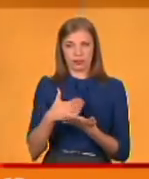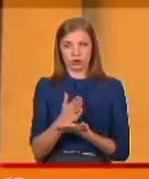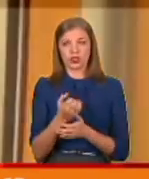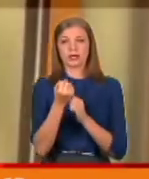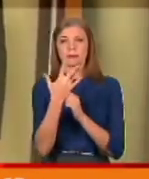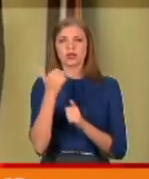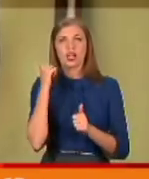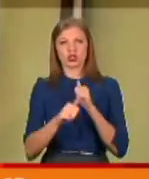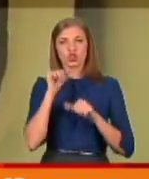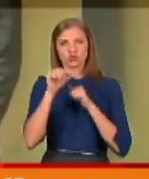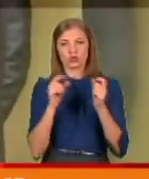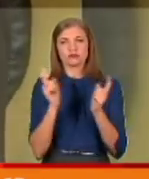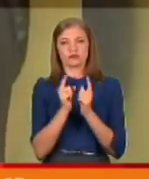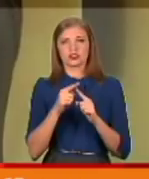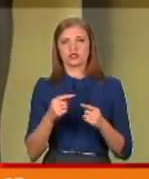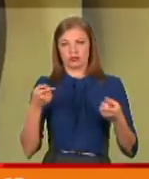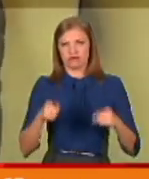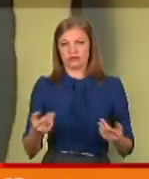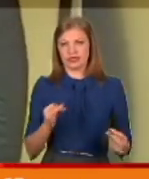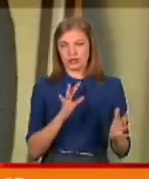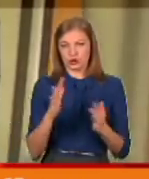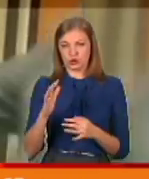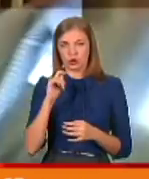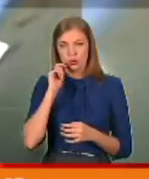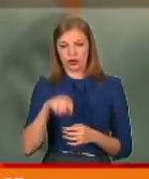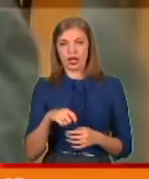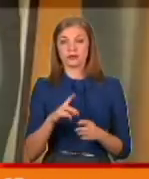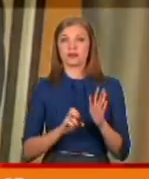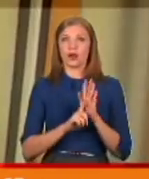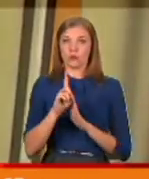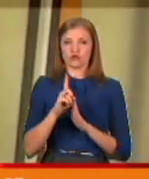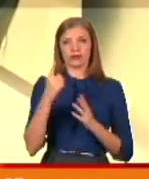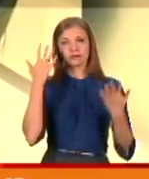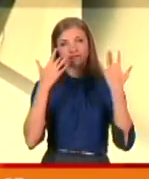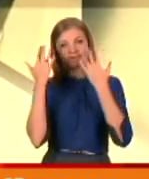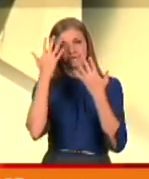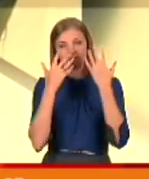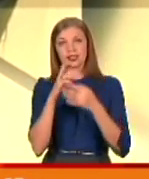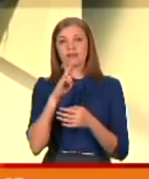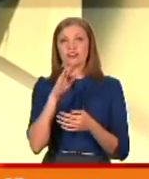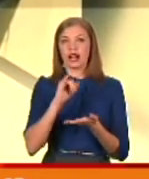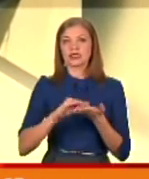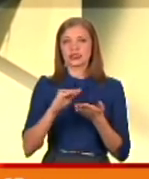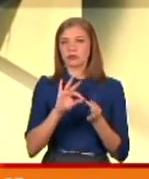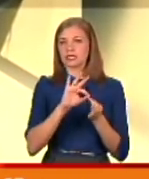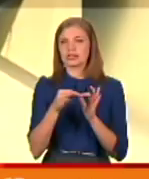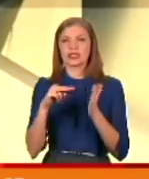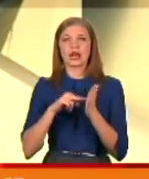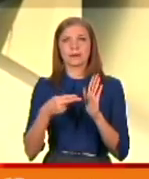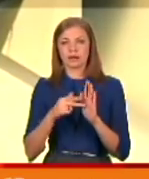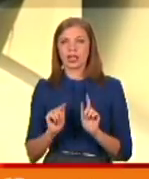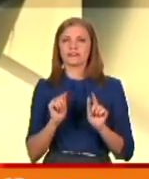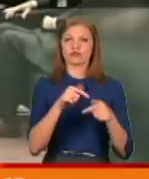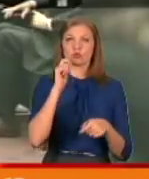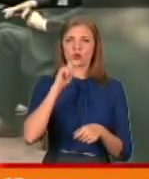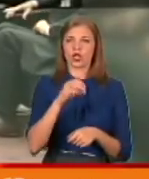15 щорічних зустрічей – це жива історія України. Романтична. На початку 2000-х в Ялті написали детальний план вступу